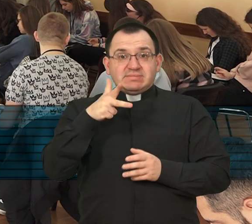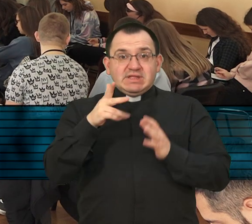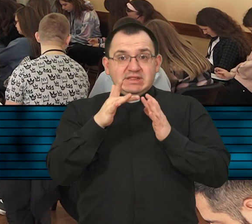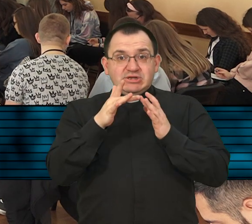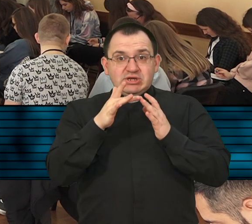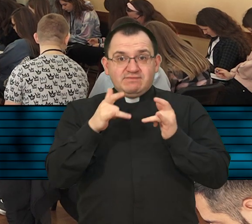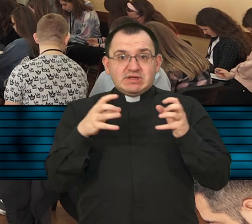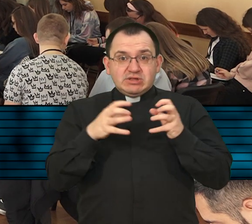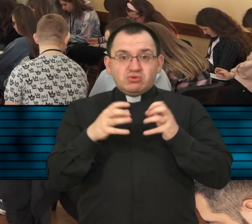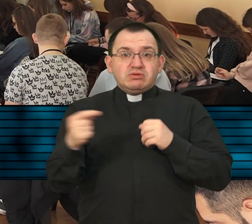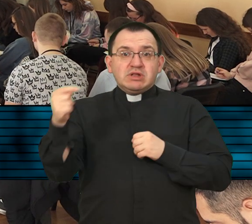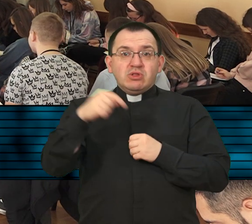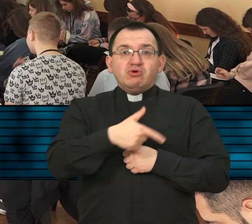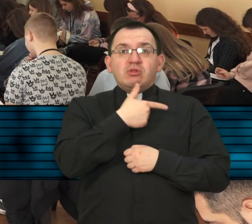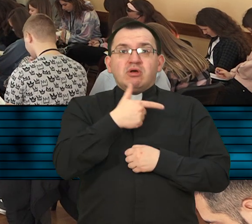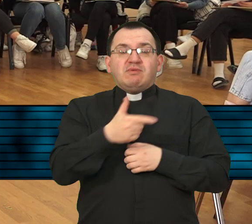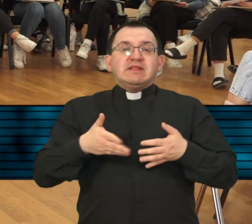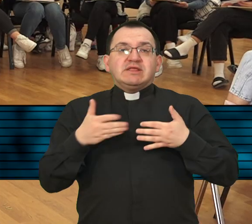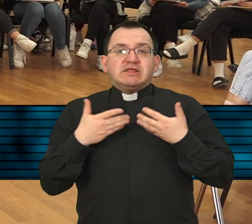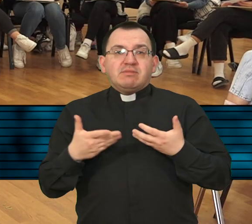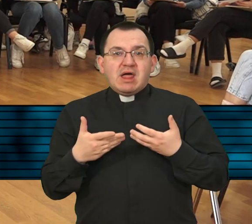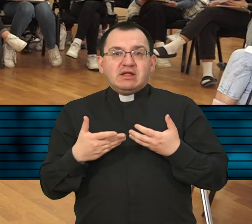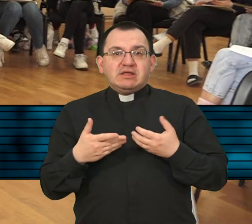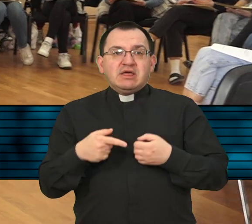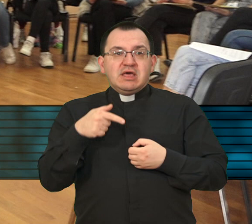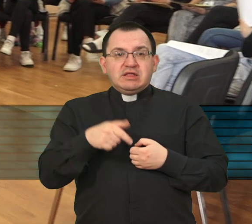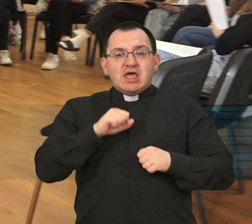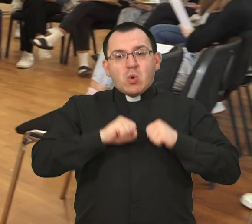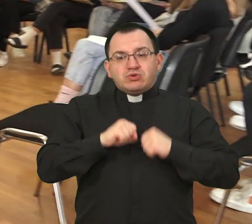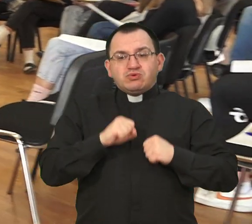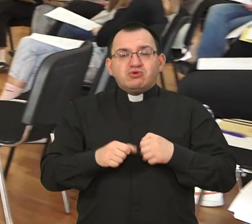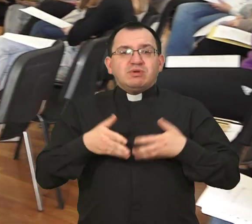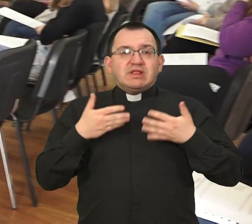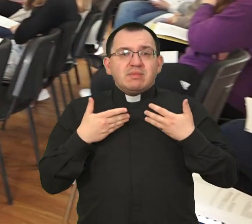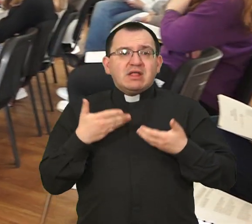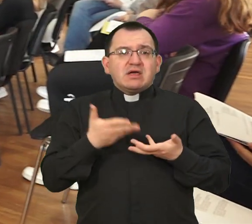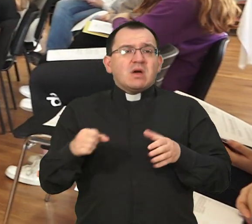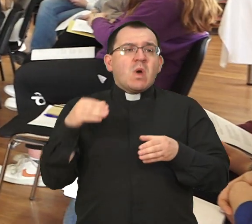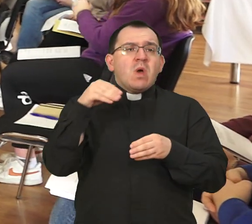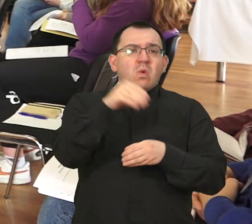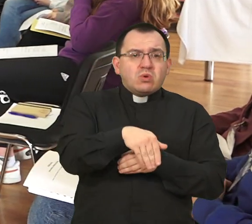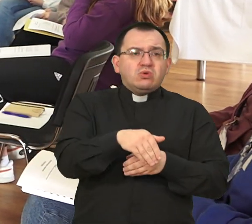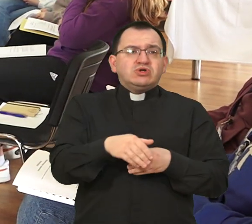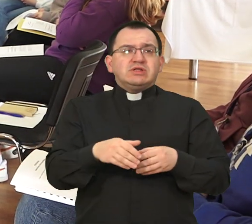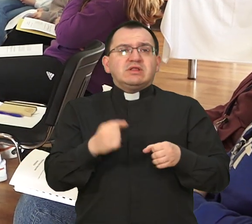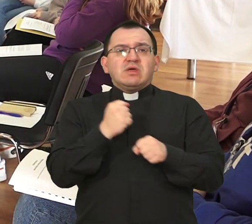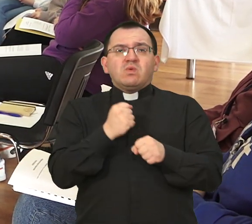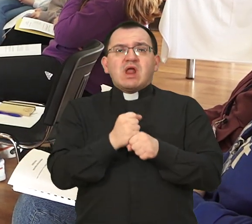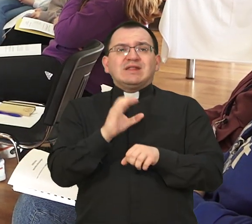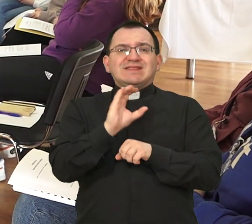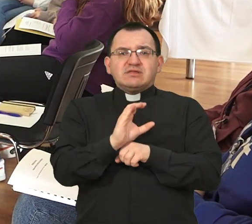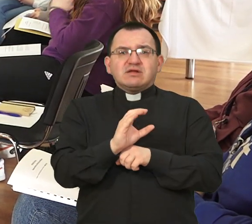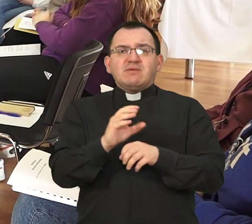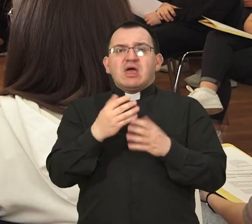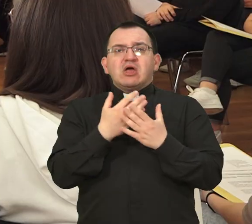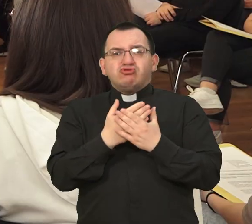susretu okupilo se 30 mladih iz biskupije na program koji želi osposobiti mlade za djelovanje u svojim župama, rekao je povjerenik za mlade Varaždinske